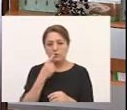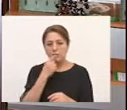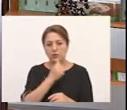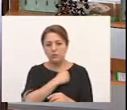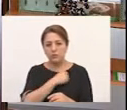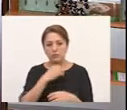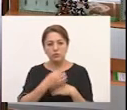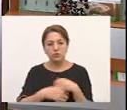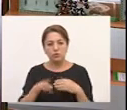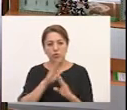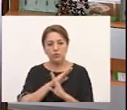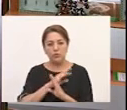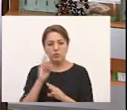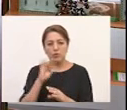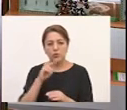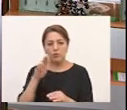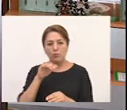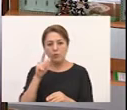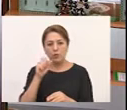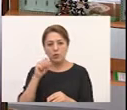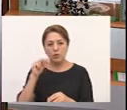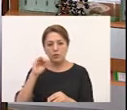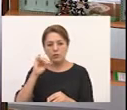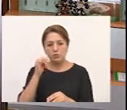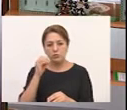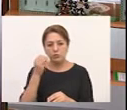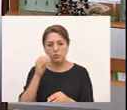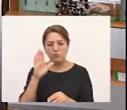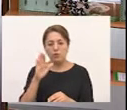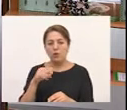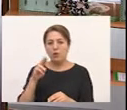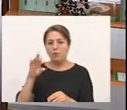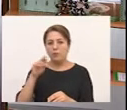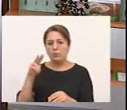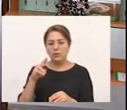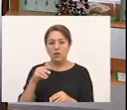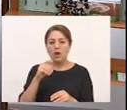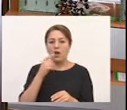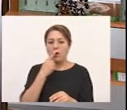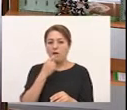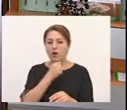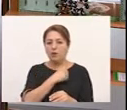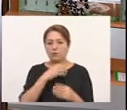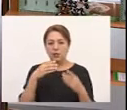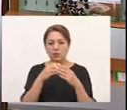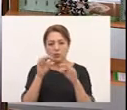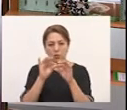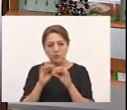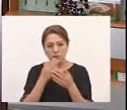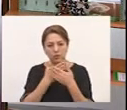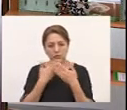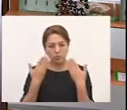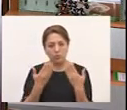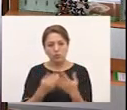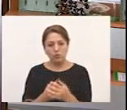убит. Но ведь Пугачев не польскую армию привел. Он бунт поднял против крепостного права и